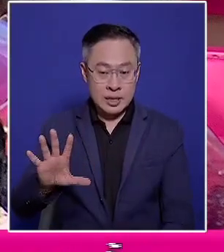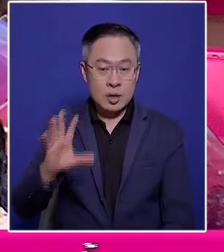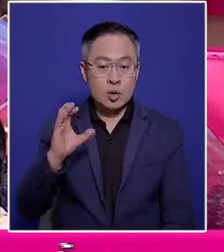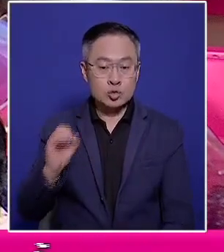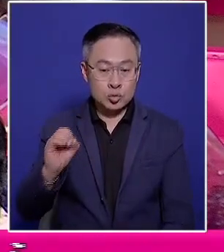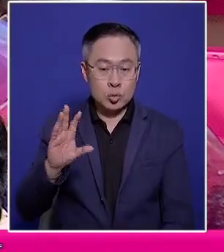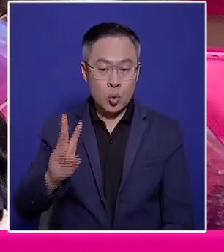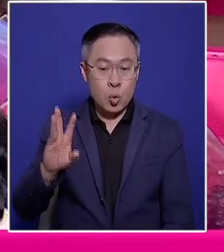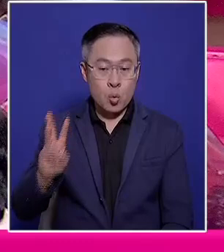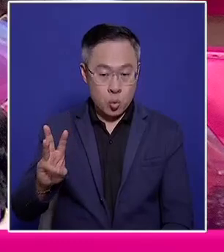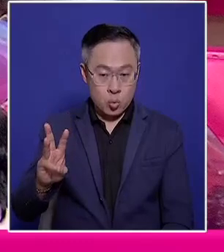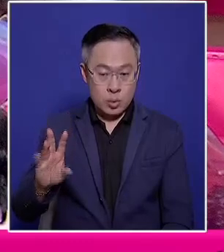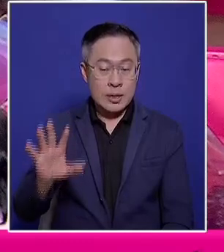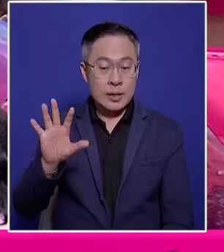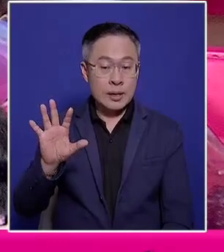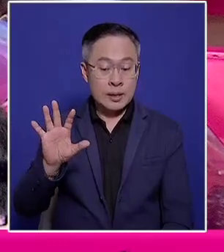9275066